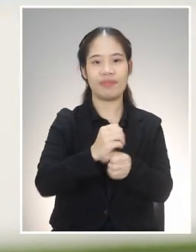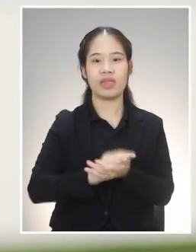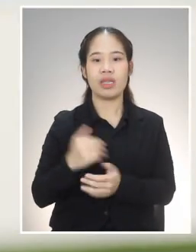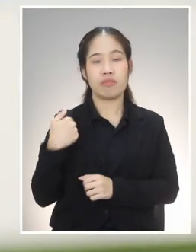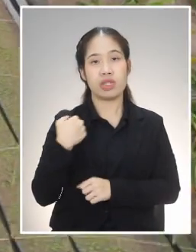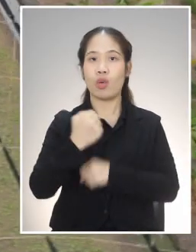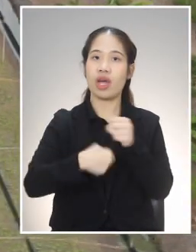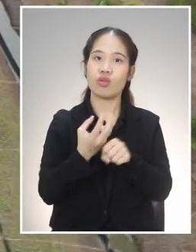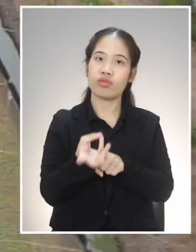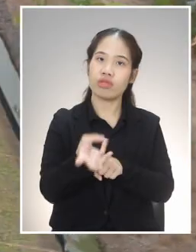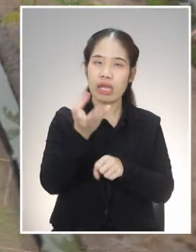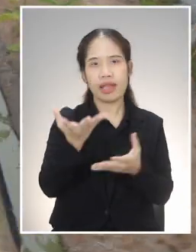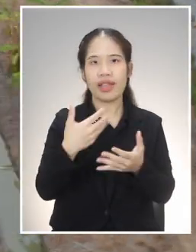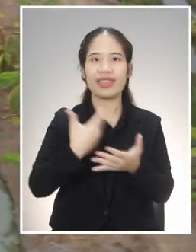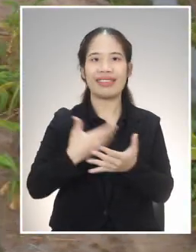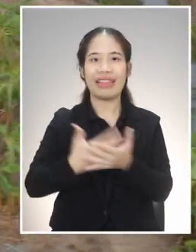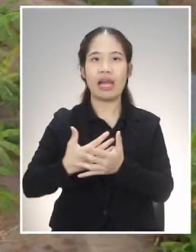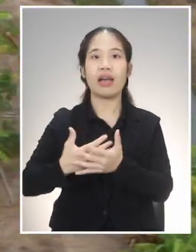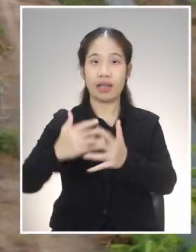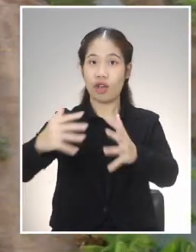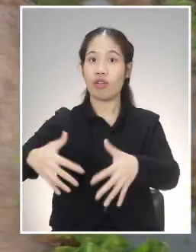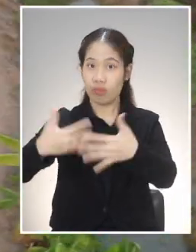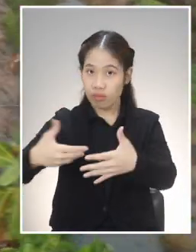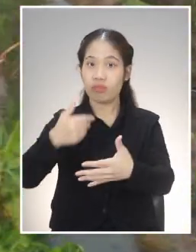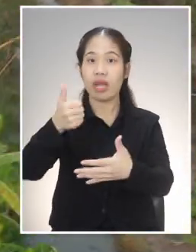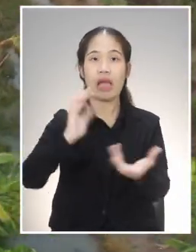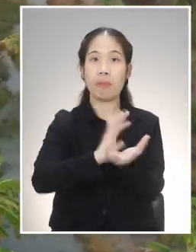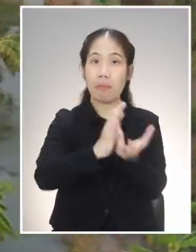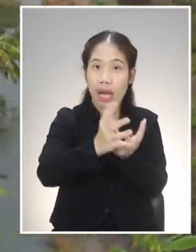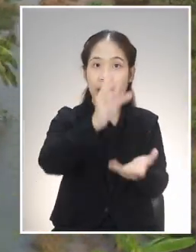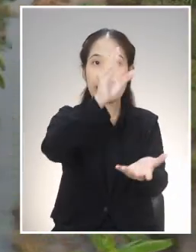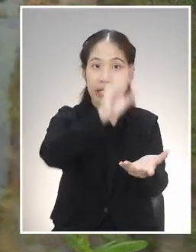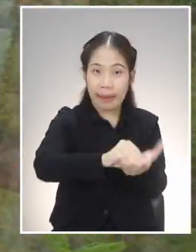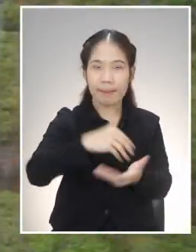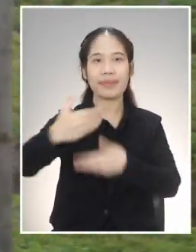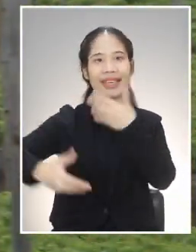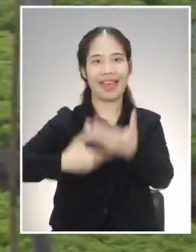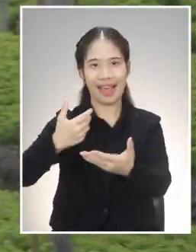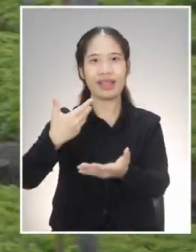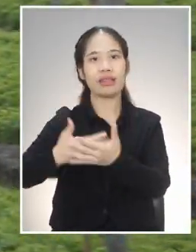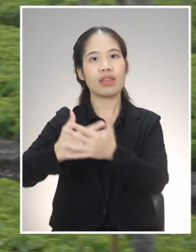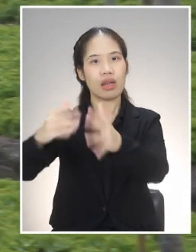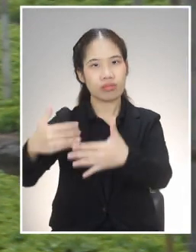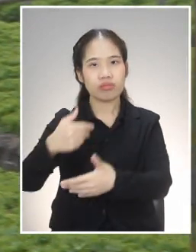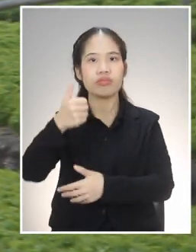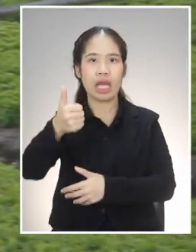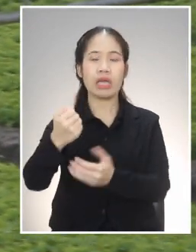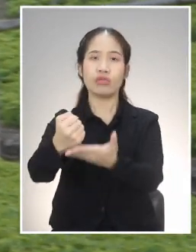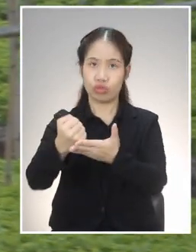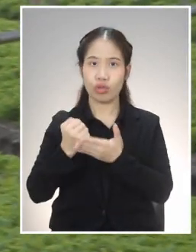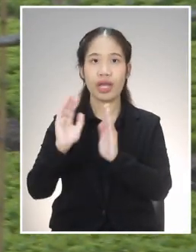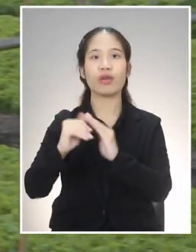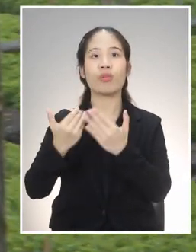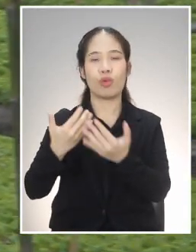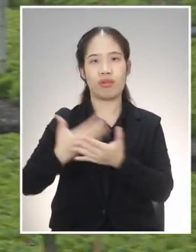สั้นอายุยาวรายได้จากสวนผักก็ดีขึ้นคือมาจุนเจือครอบครัวให้ดีขึ้น